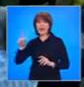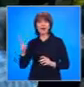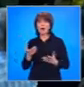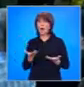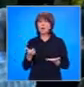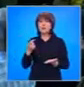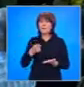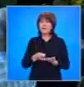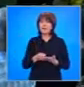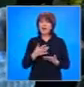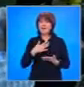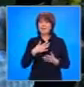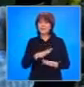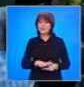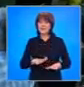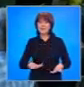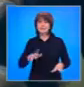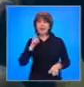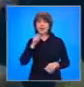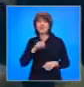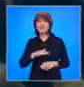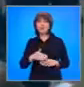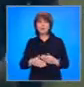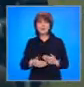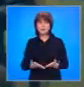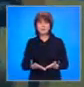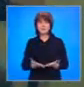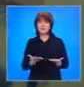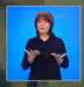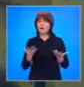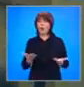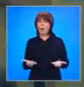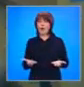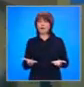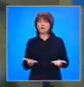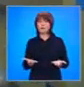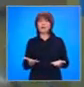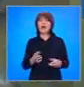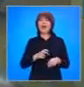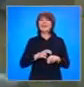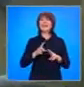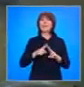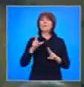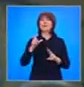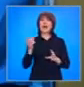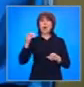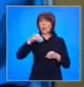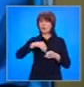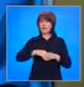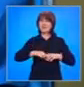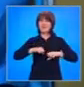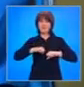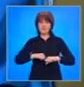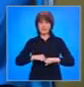плащат нашите деца и внуци, подчерта той. Когато ДПС участва във властта,